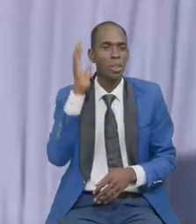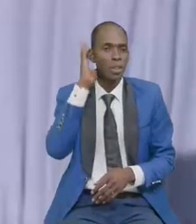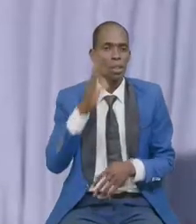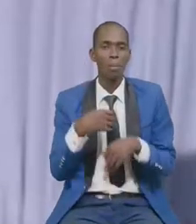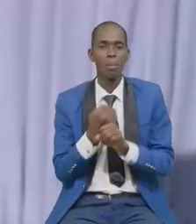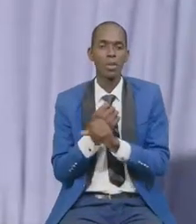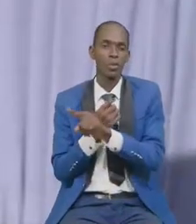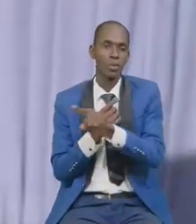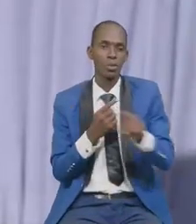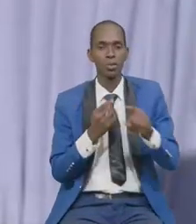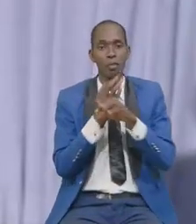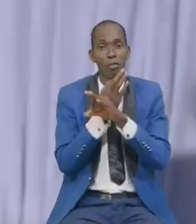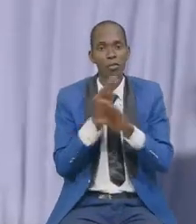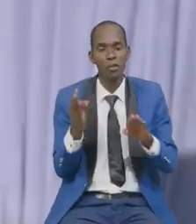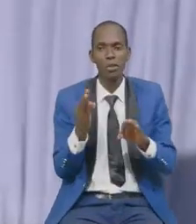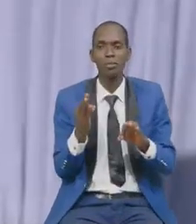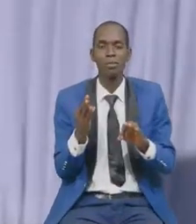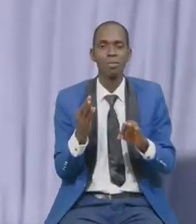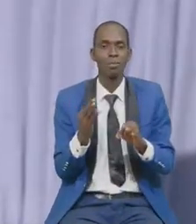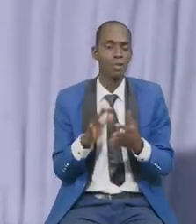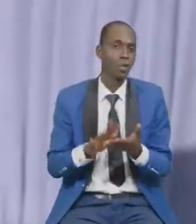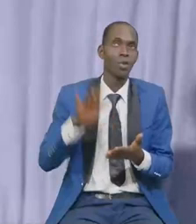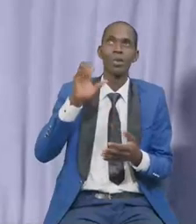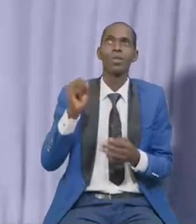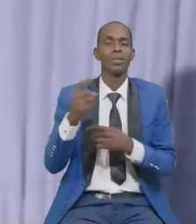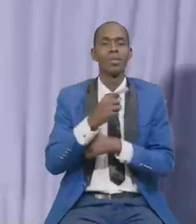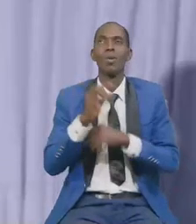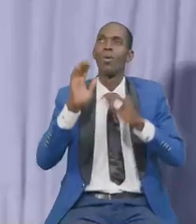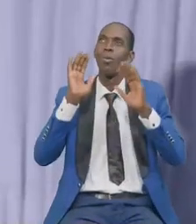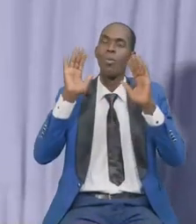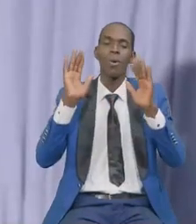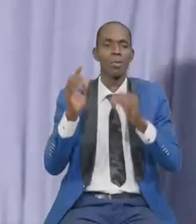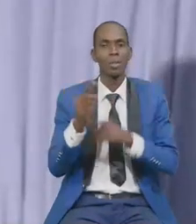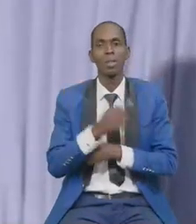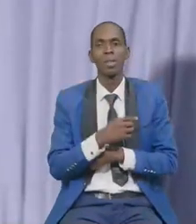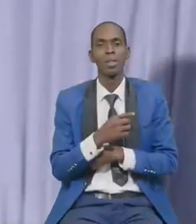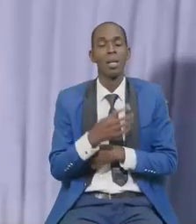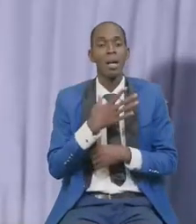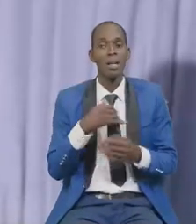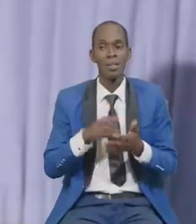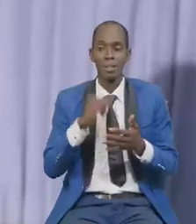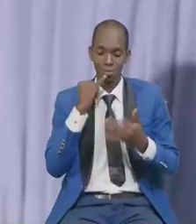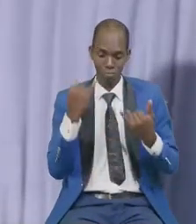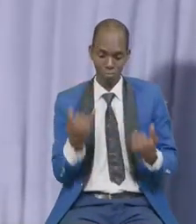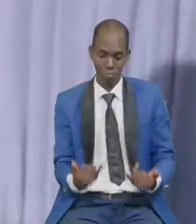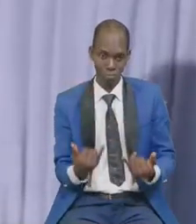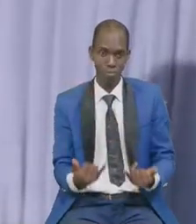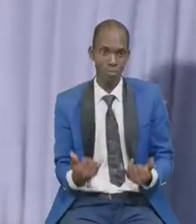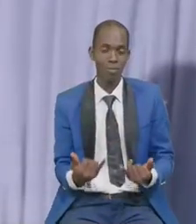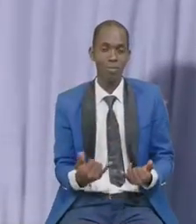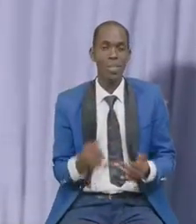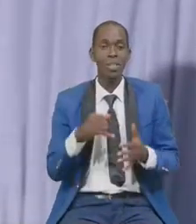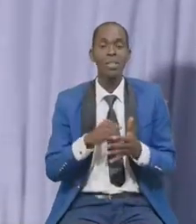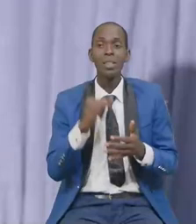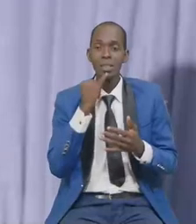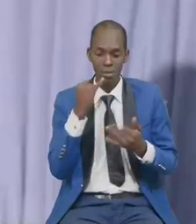vous glorieusement, jour merveilleux, et c'est aujourd'hui. Quelqu'un là-bas, je dis c'est